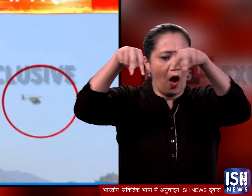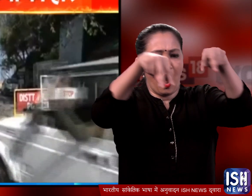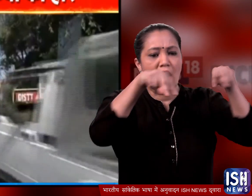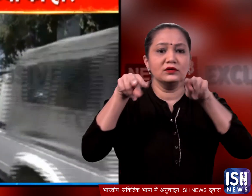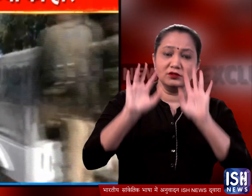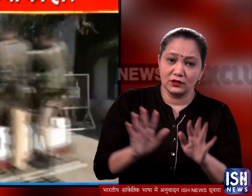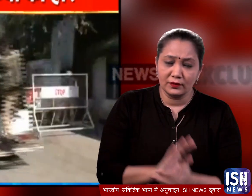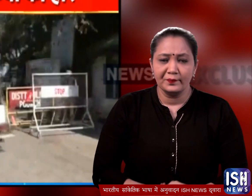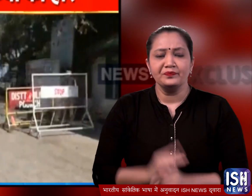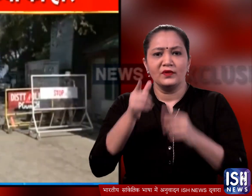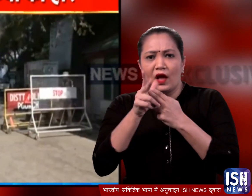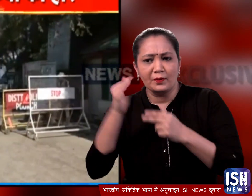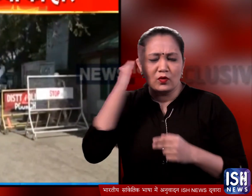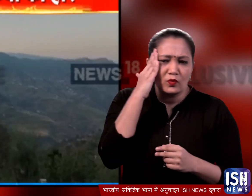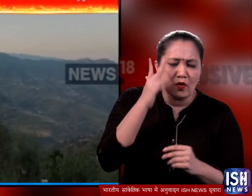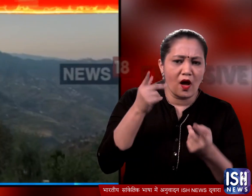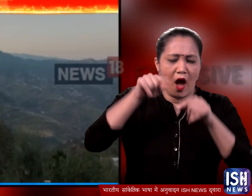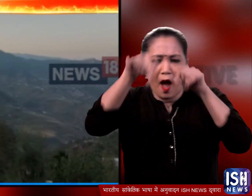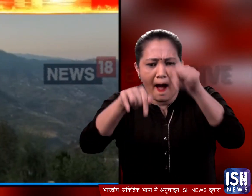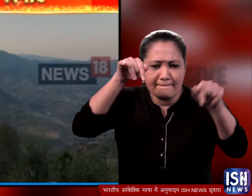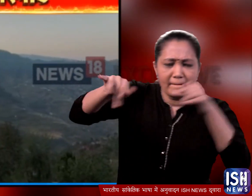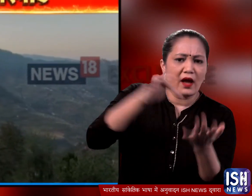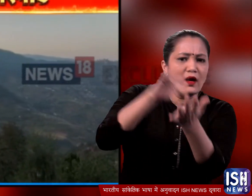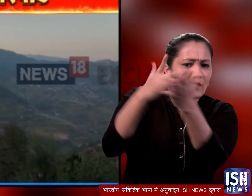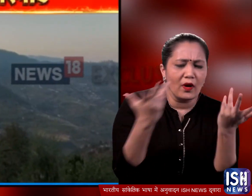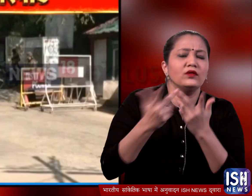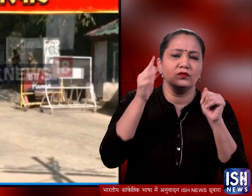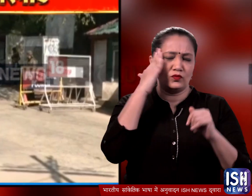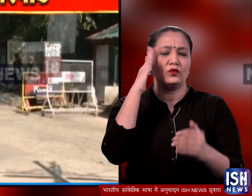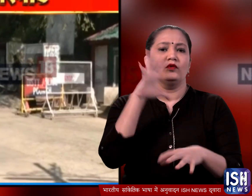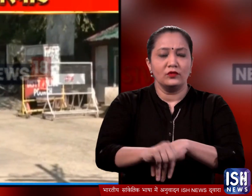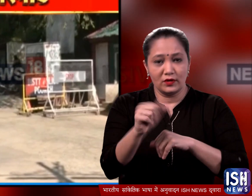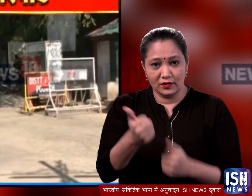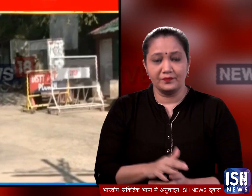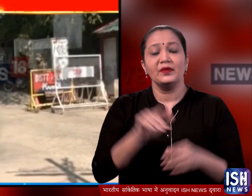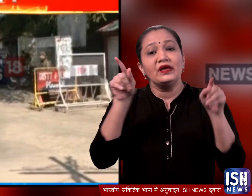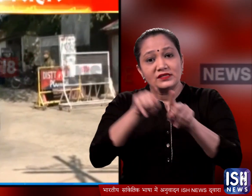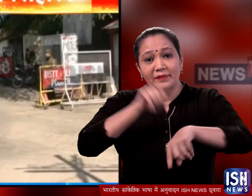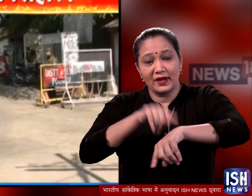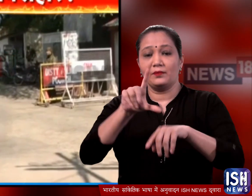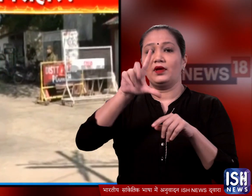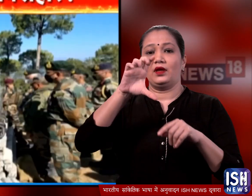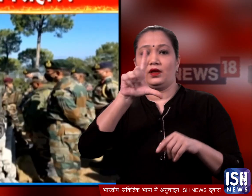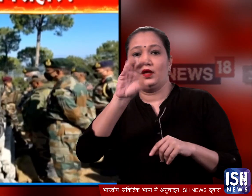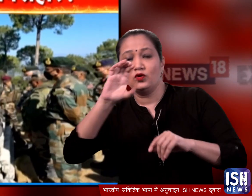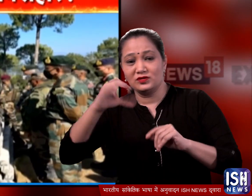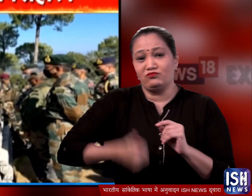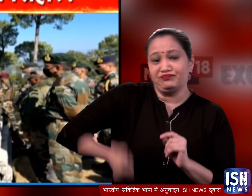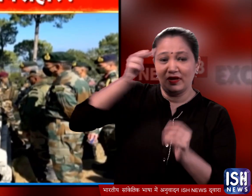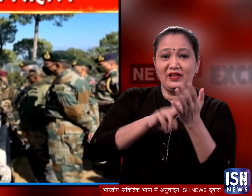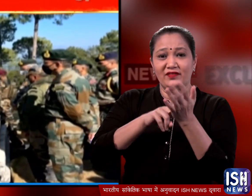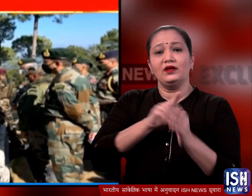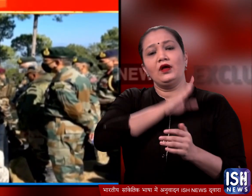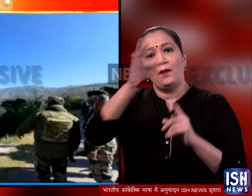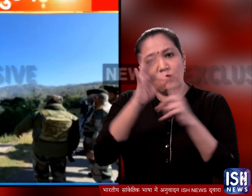की गई ताकि सुरक्षा बल को आतंकियों की सटीक लोकेशन के बारे में बताया जा सके। इसी बीच एलओसी पर हालात का जायजा लेने पहुंचे सेना प्रमुख